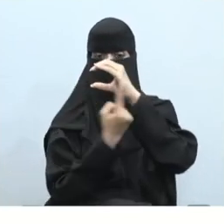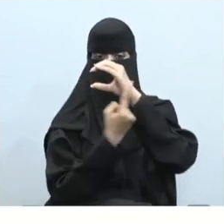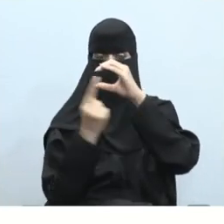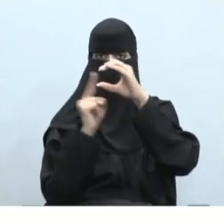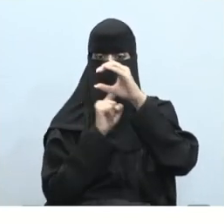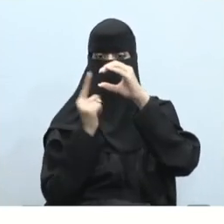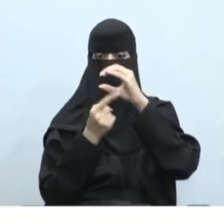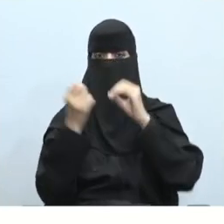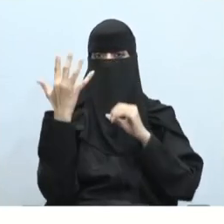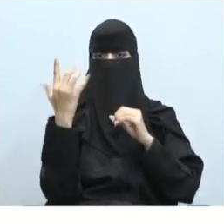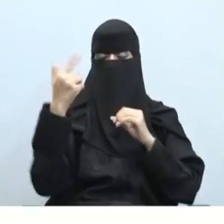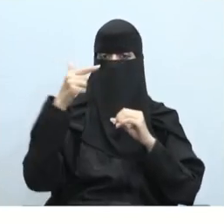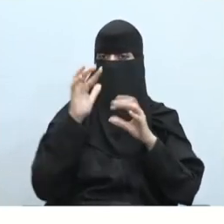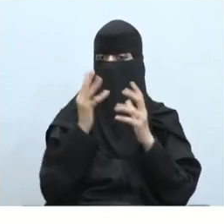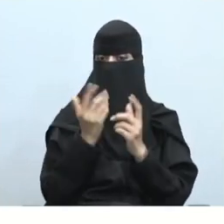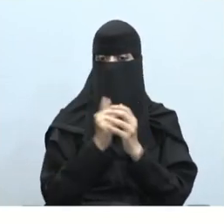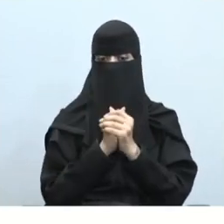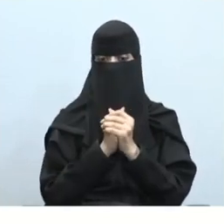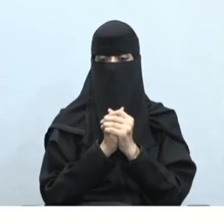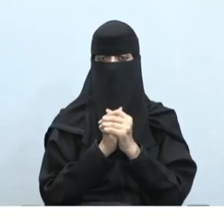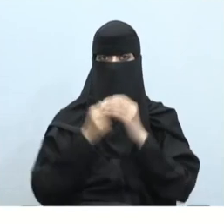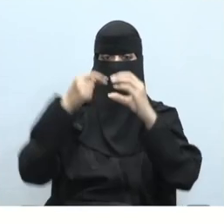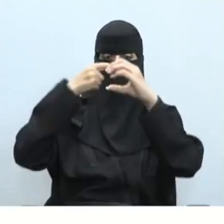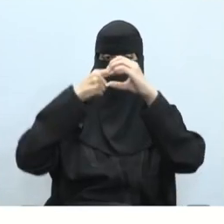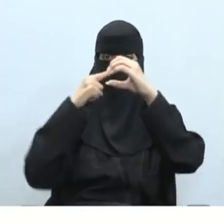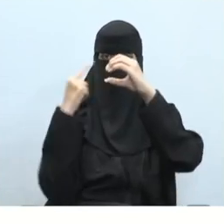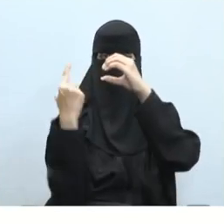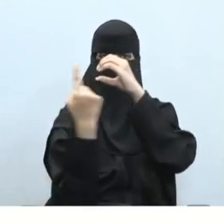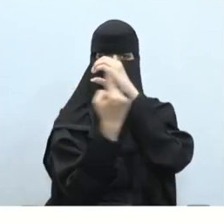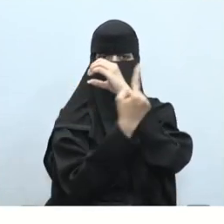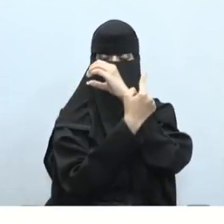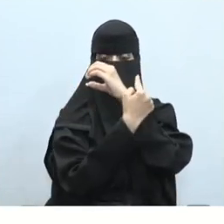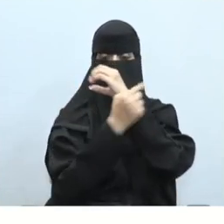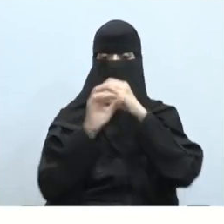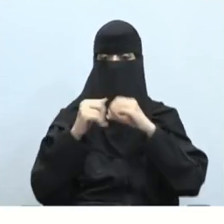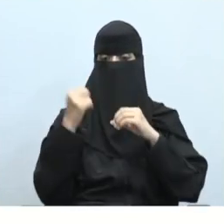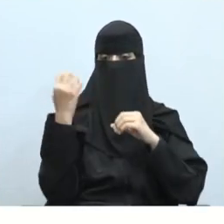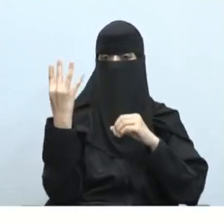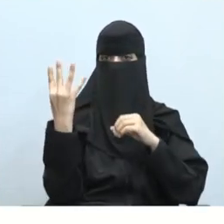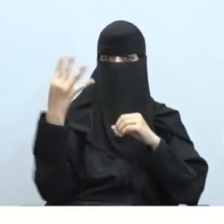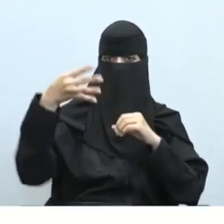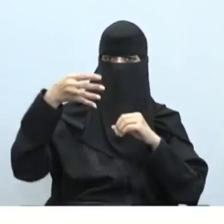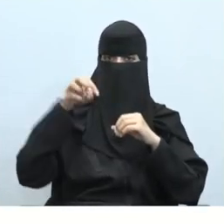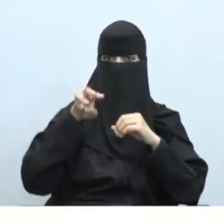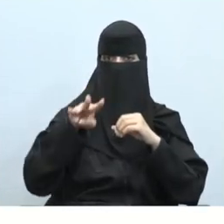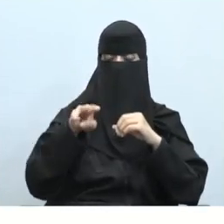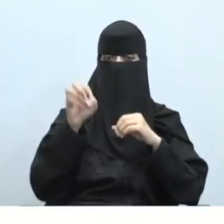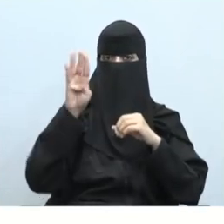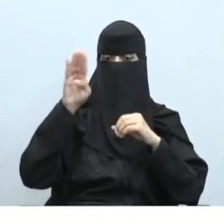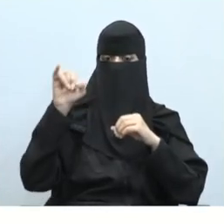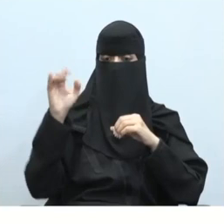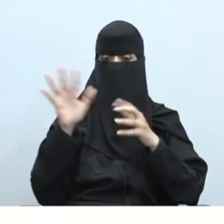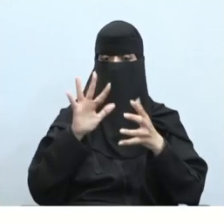بخمس وسبعين كيلو متر كم يبلغ طول المحيط الاستوائي اربعين الف كيلو متر